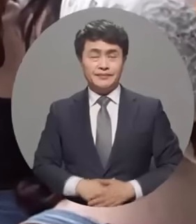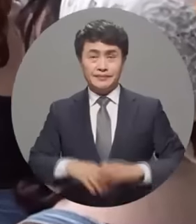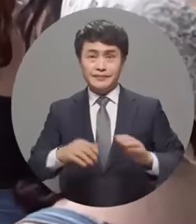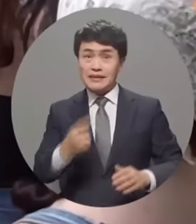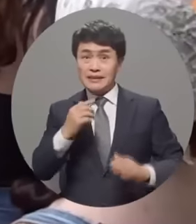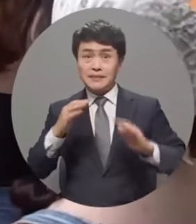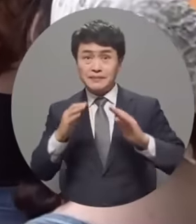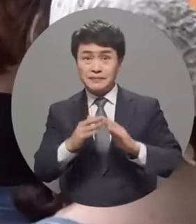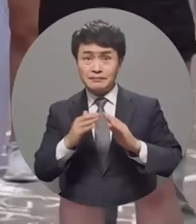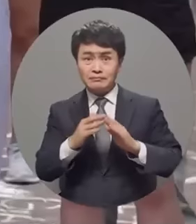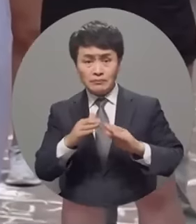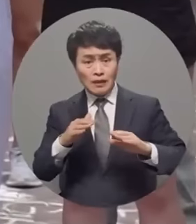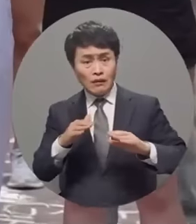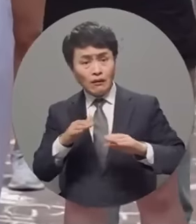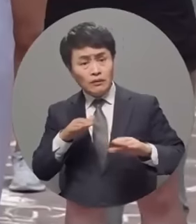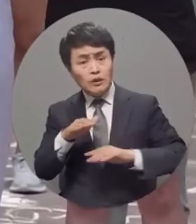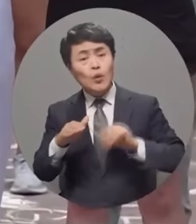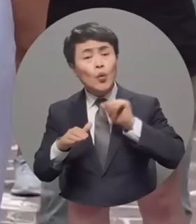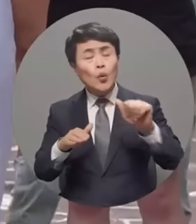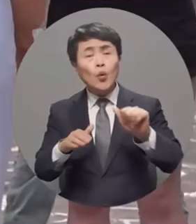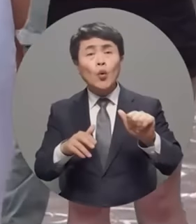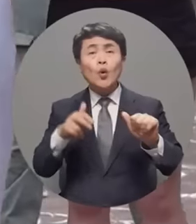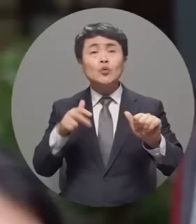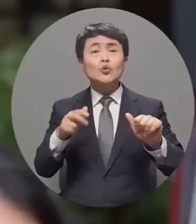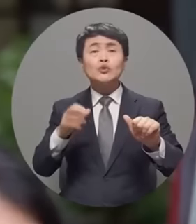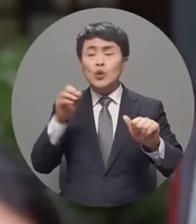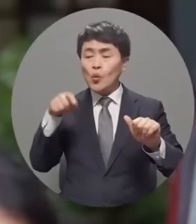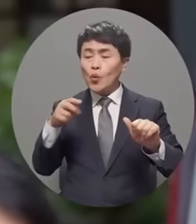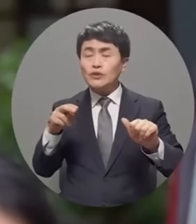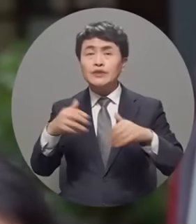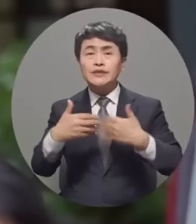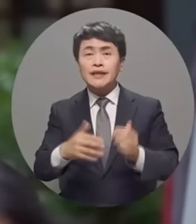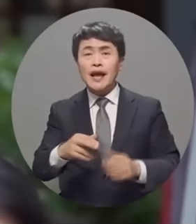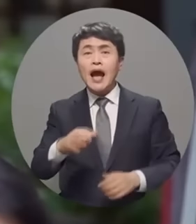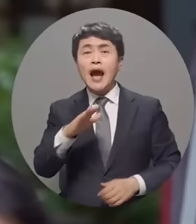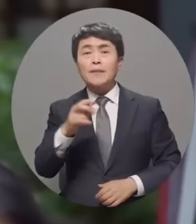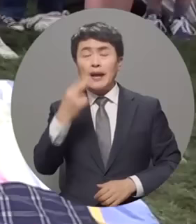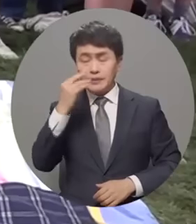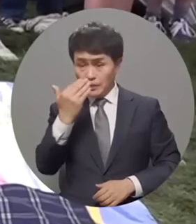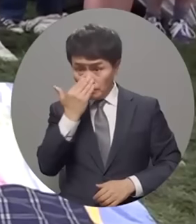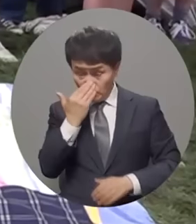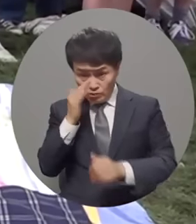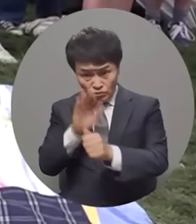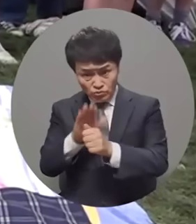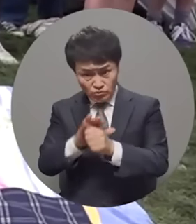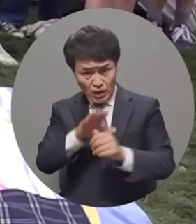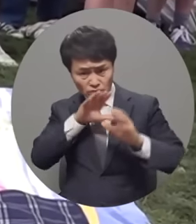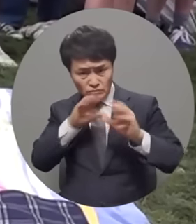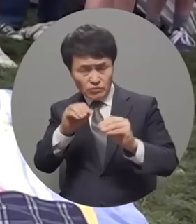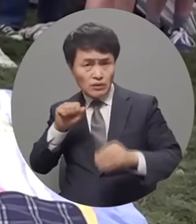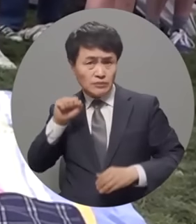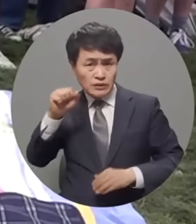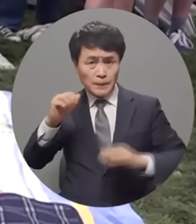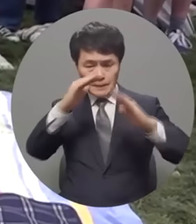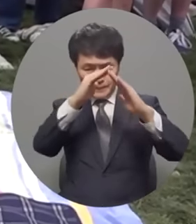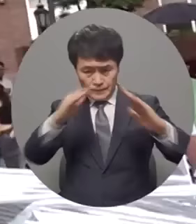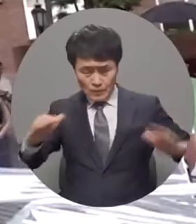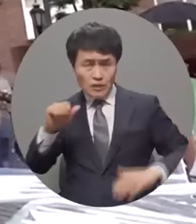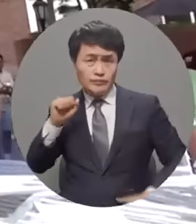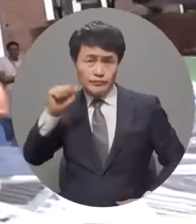백악관에서 차로 5분 거리인 조지 워싱턴 대학도 바이든 정부의 이스라엘 지원 중단을 외치는 천막 농성이